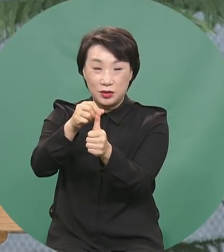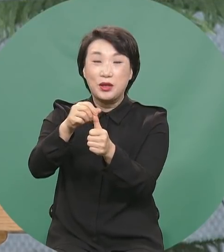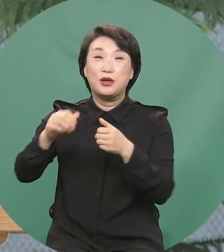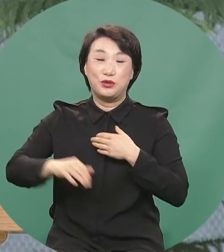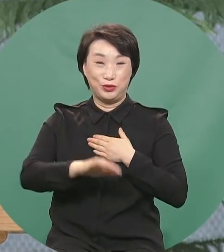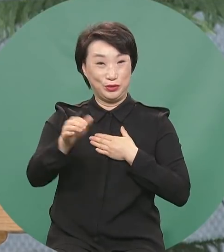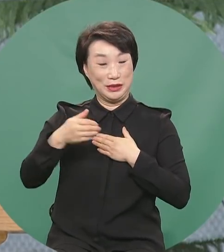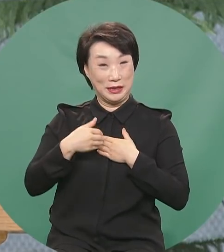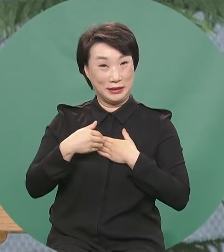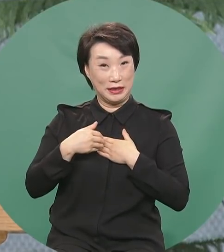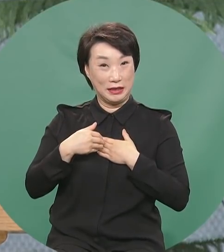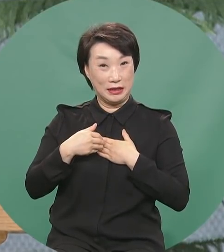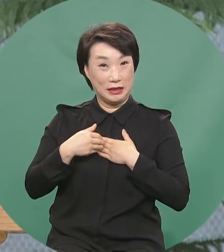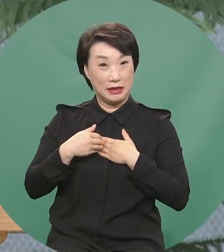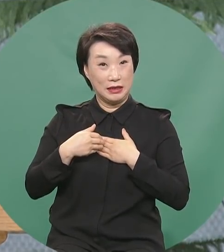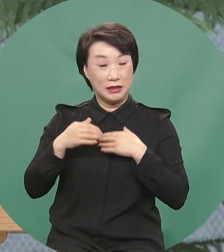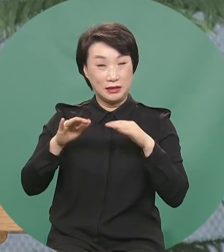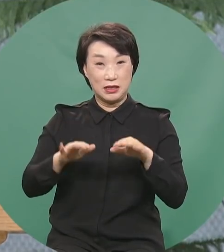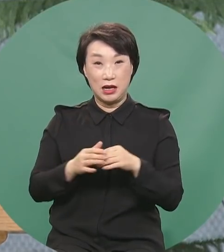우리에게는